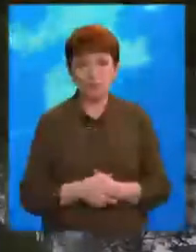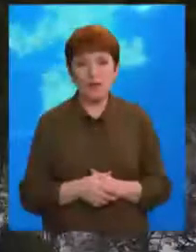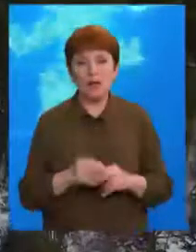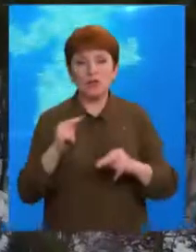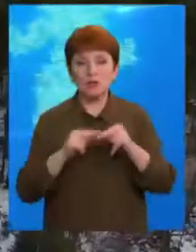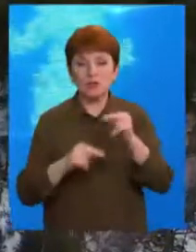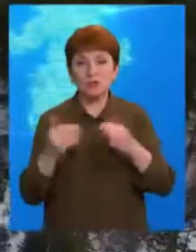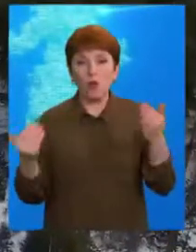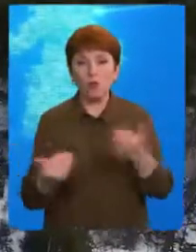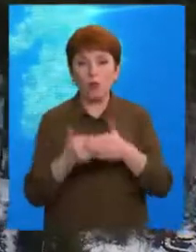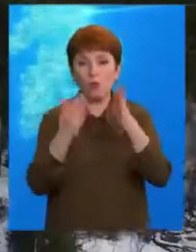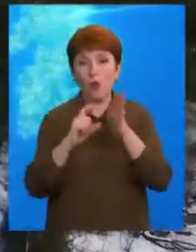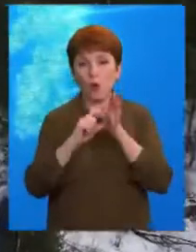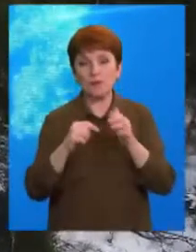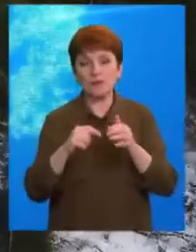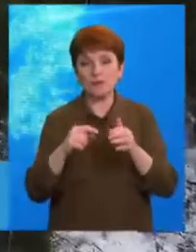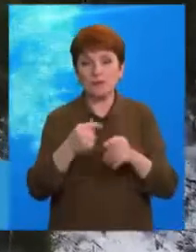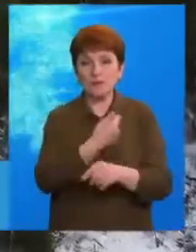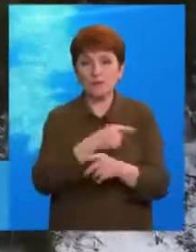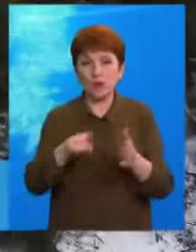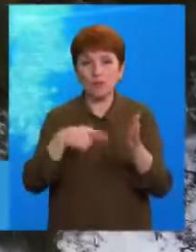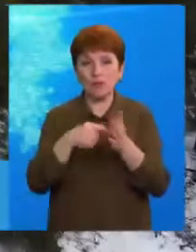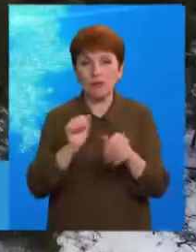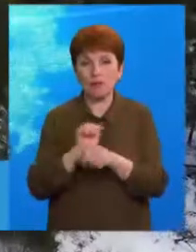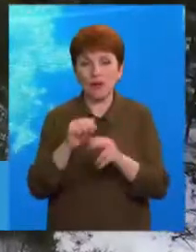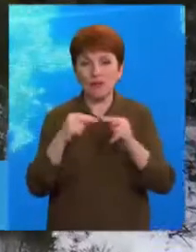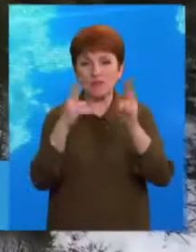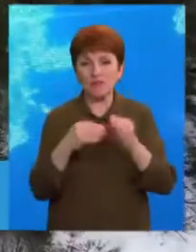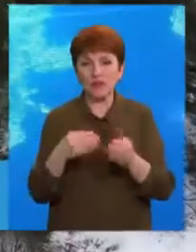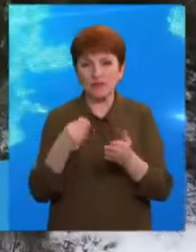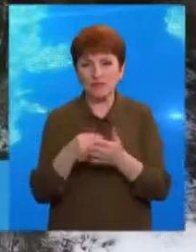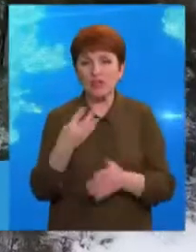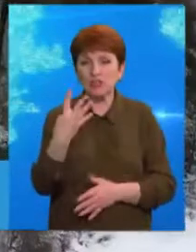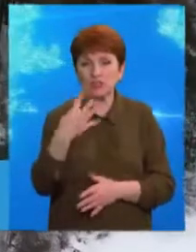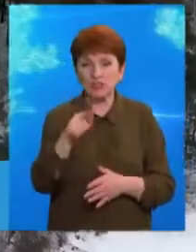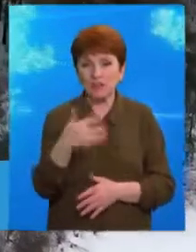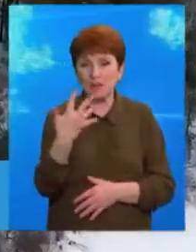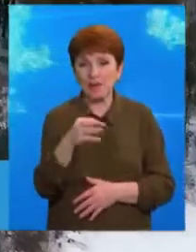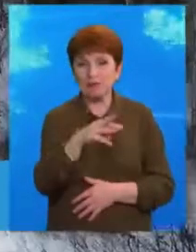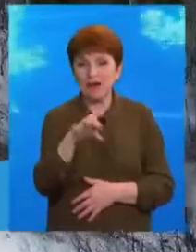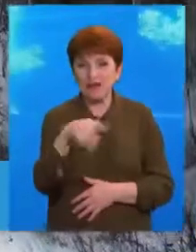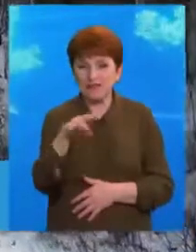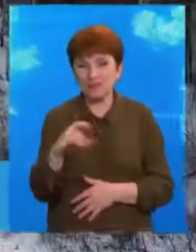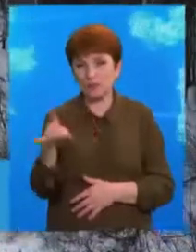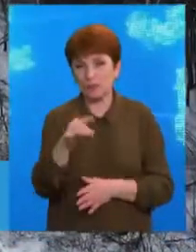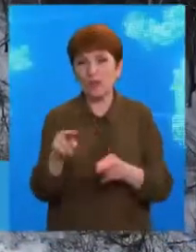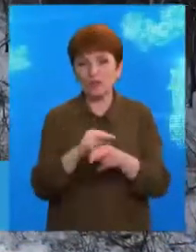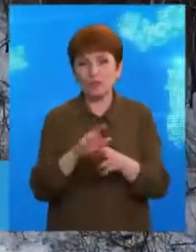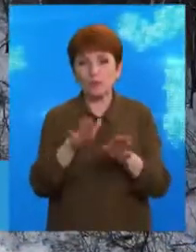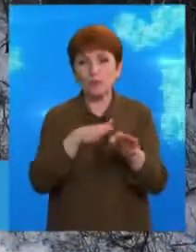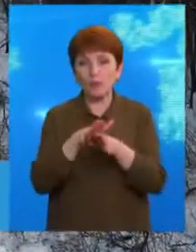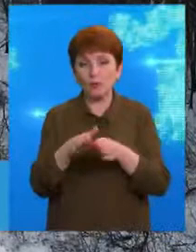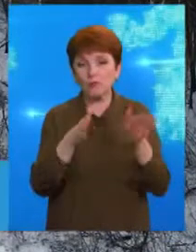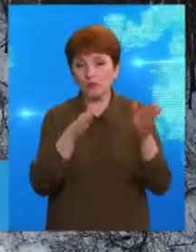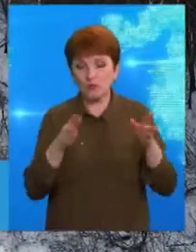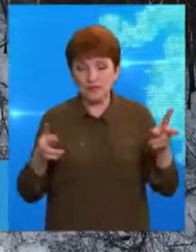строительство нового корпуса в медгородке направлены федеральные деньги – 4,5 миллиарда рублей. Детей там будут лечить по принципу полного цикла.